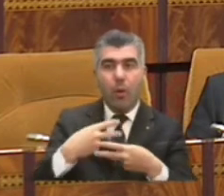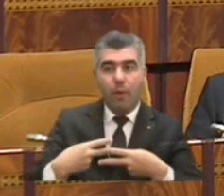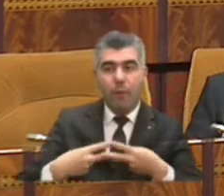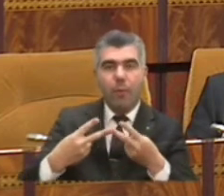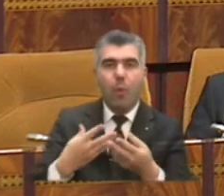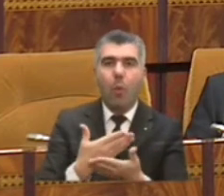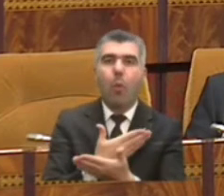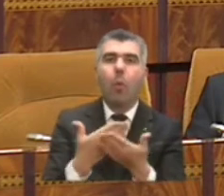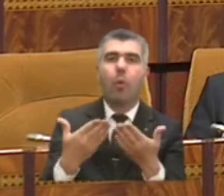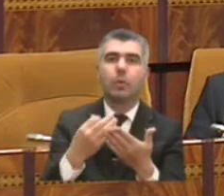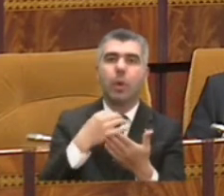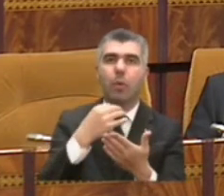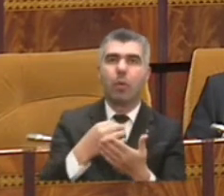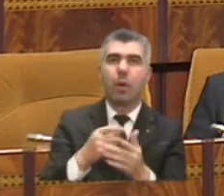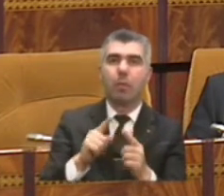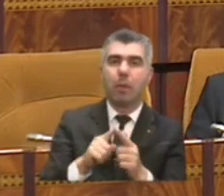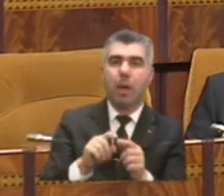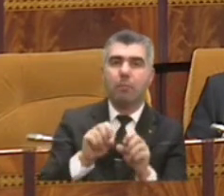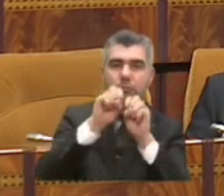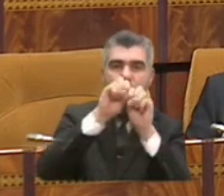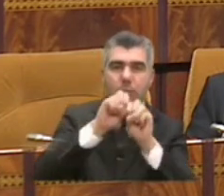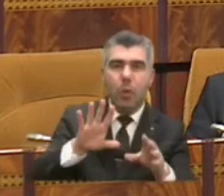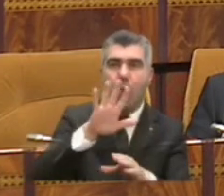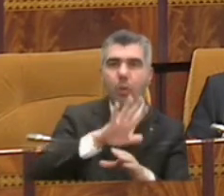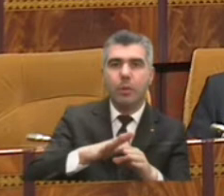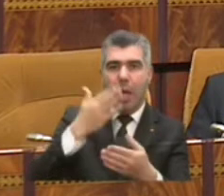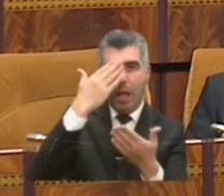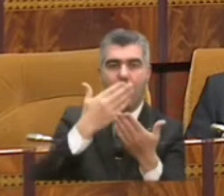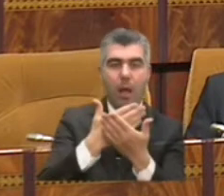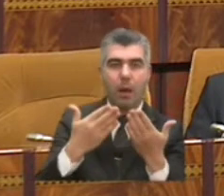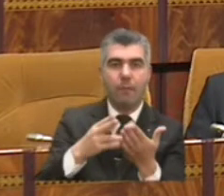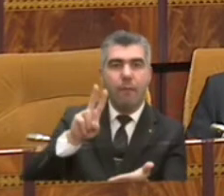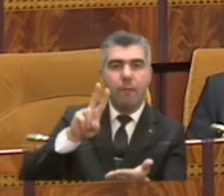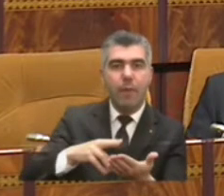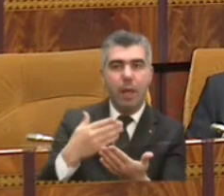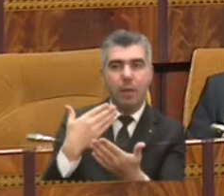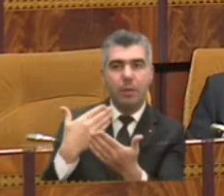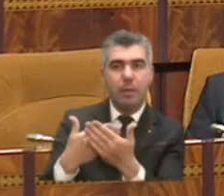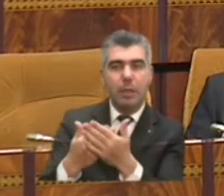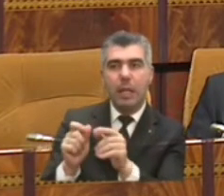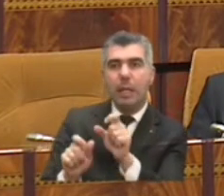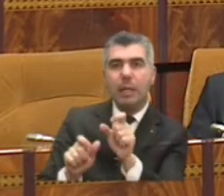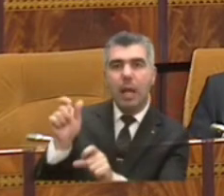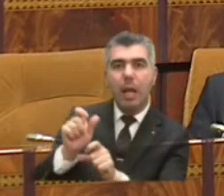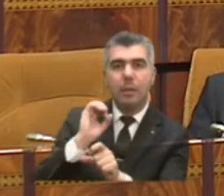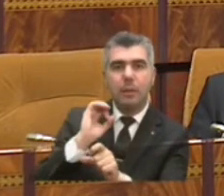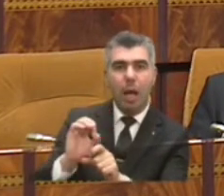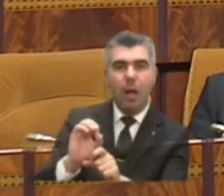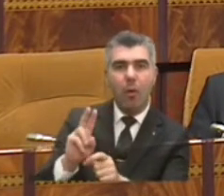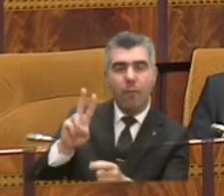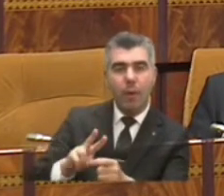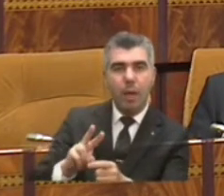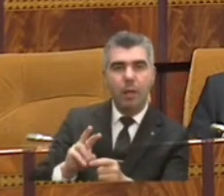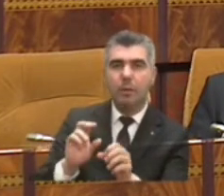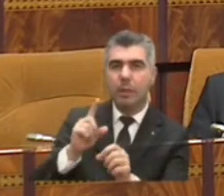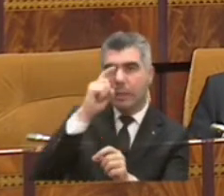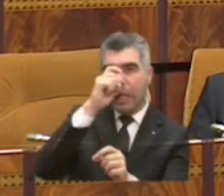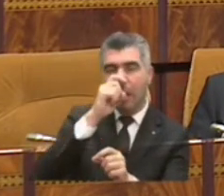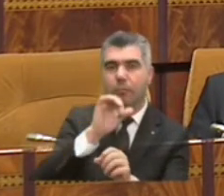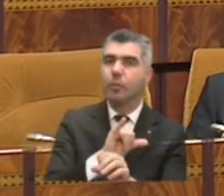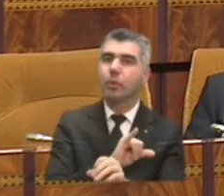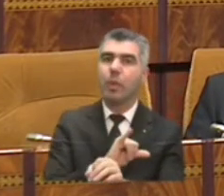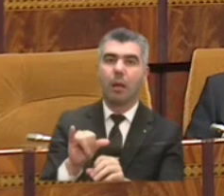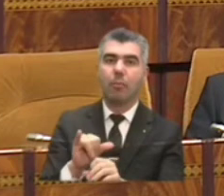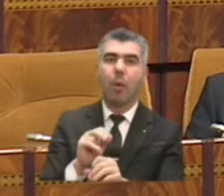الناس. اللي قبيحه كيروجوا ويزيدوا عليها. والحقيقه واش يقولها المواطنين اللي كنمروا في واحد الظرفيه صعبه